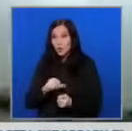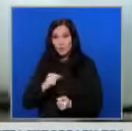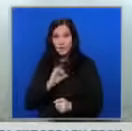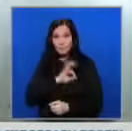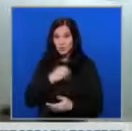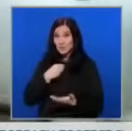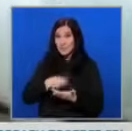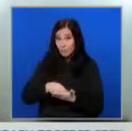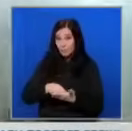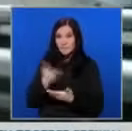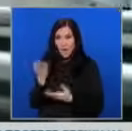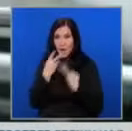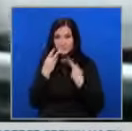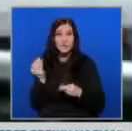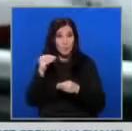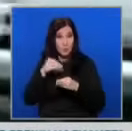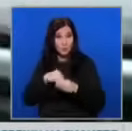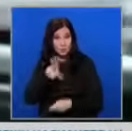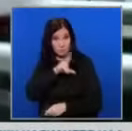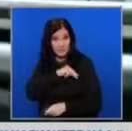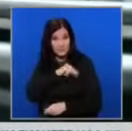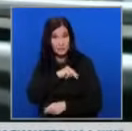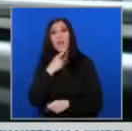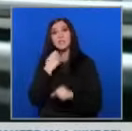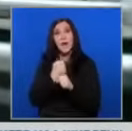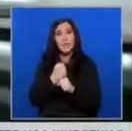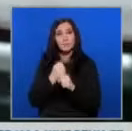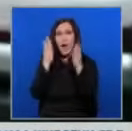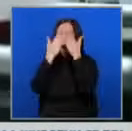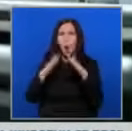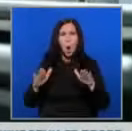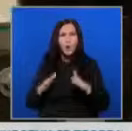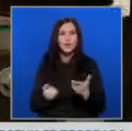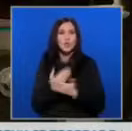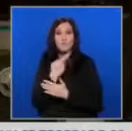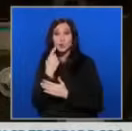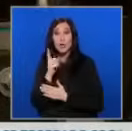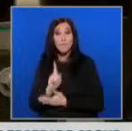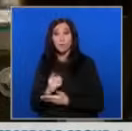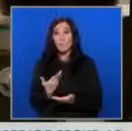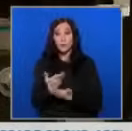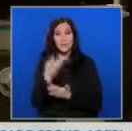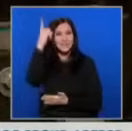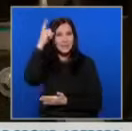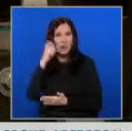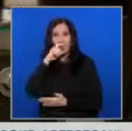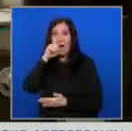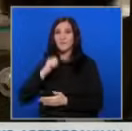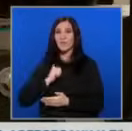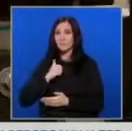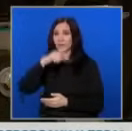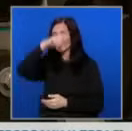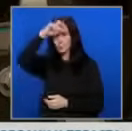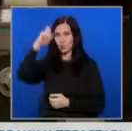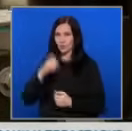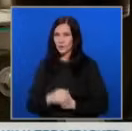заплата и в нея липсва допълнителното възнаграждение за работата по Коледа и Нова година, може да подаде сигнал в Главна инспекция по